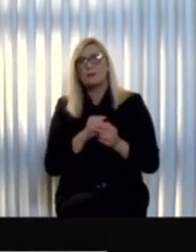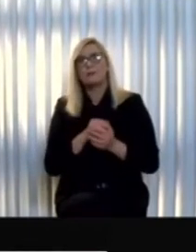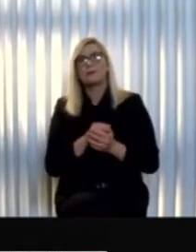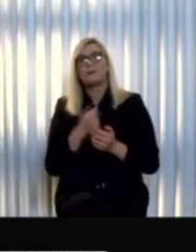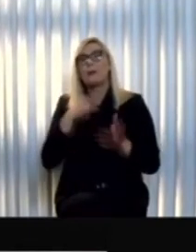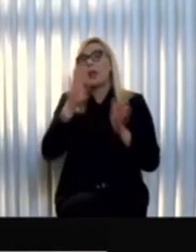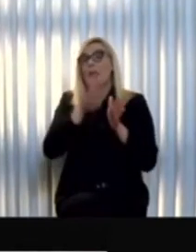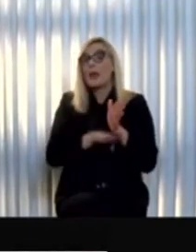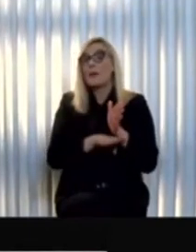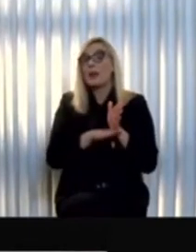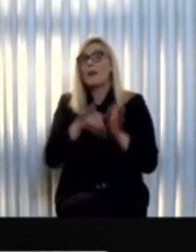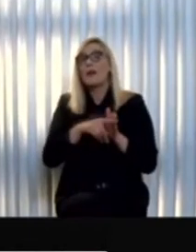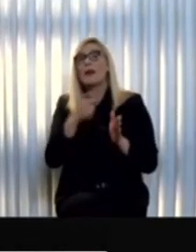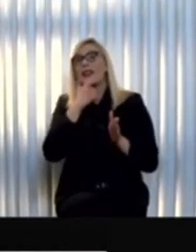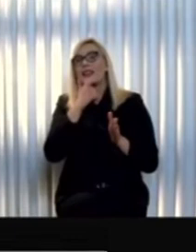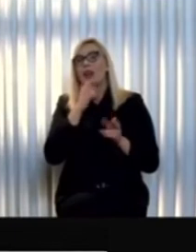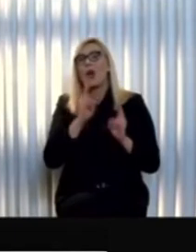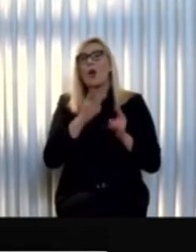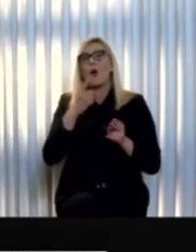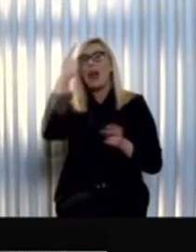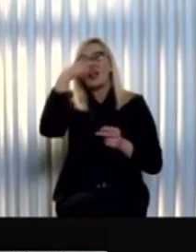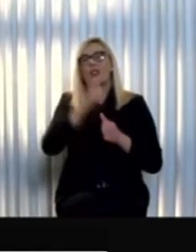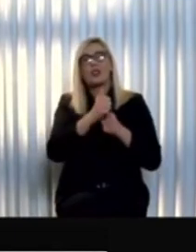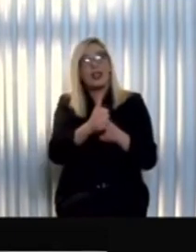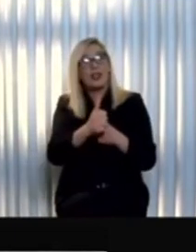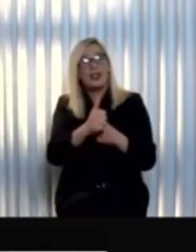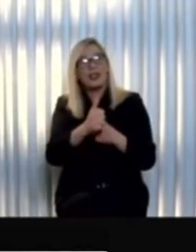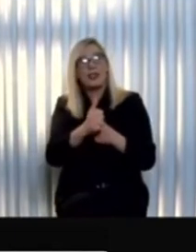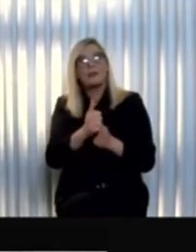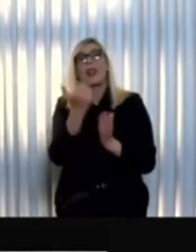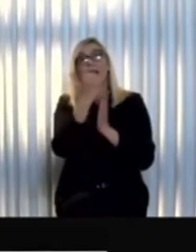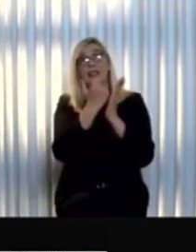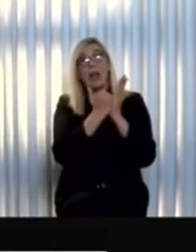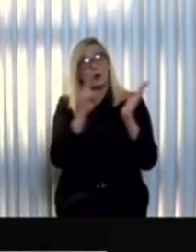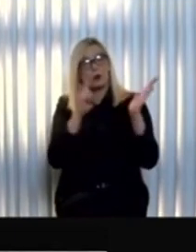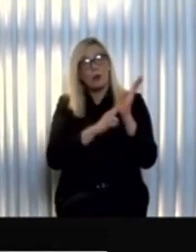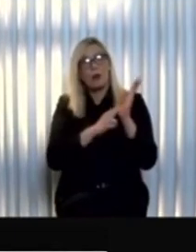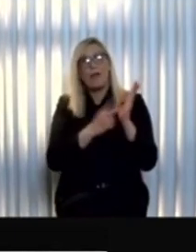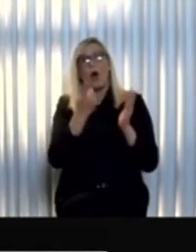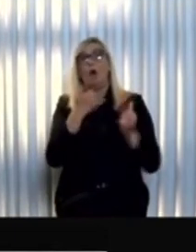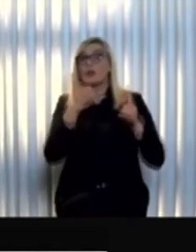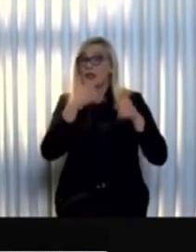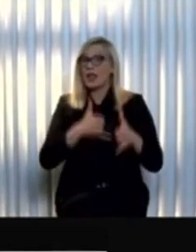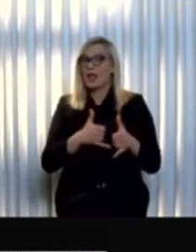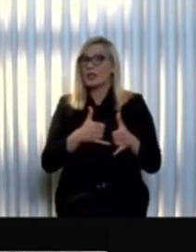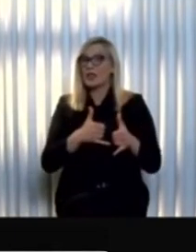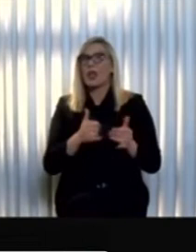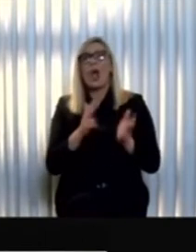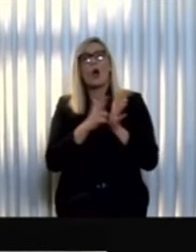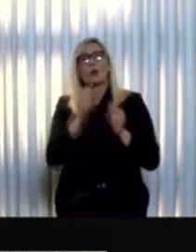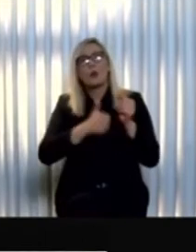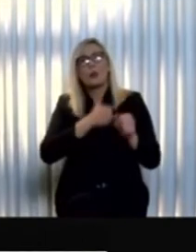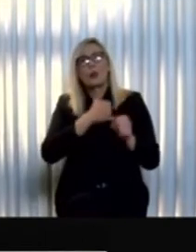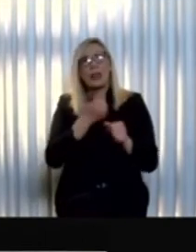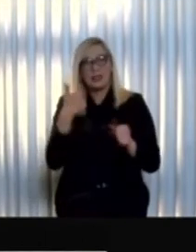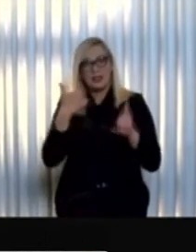намалуваме возраста кога личната асистенција станува законско право од сегашните 18 на 6